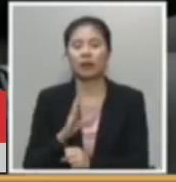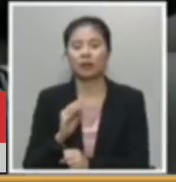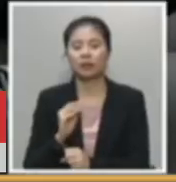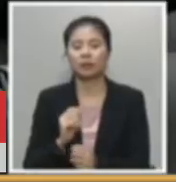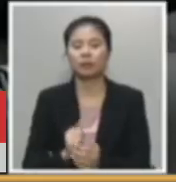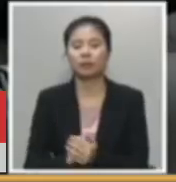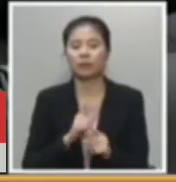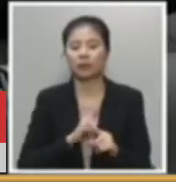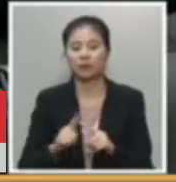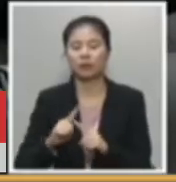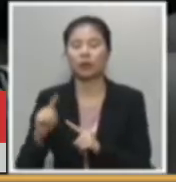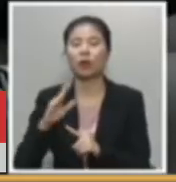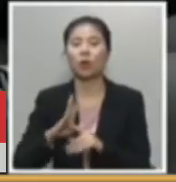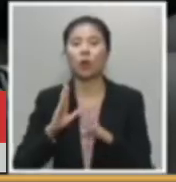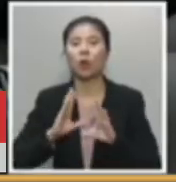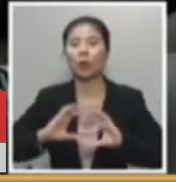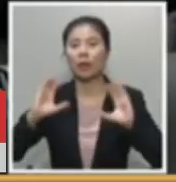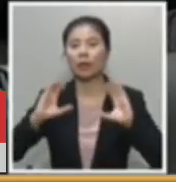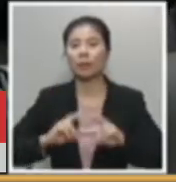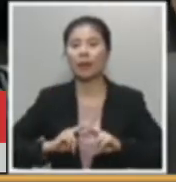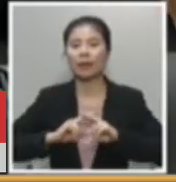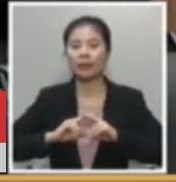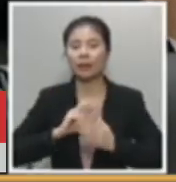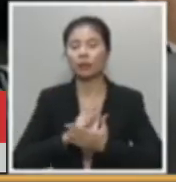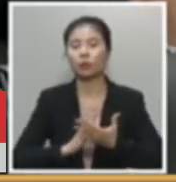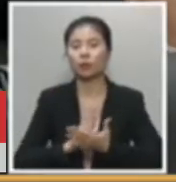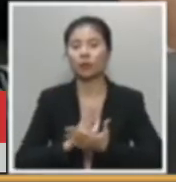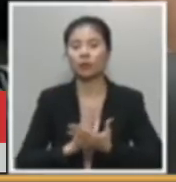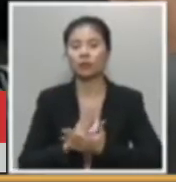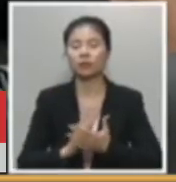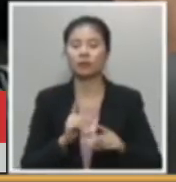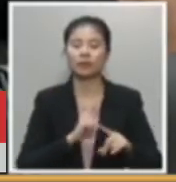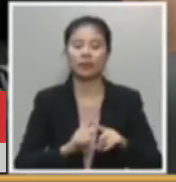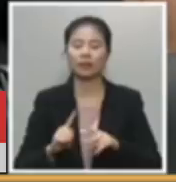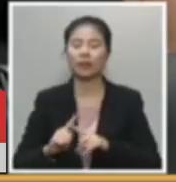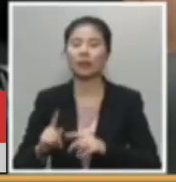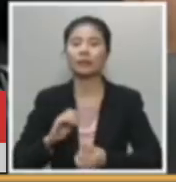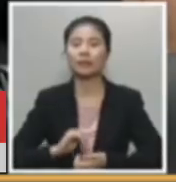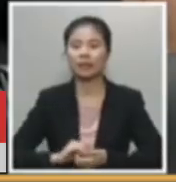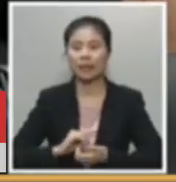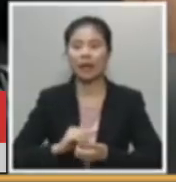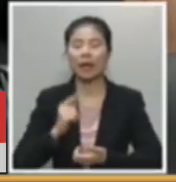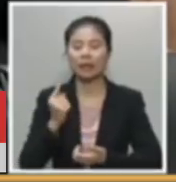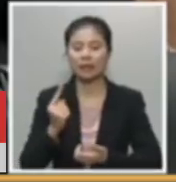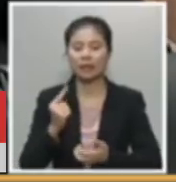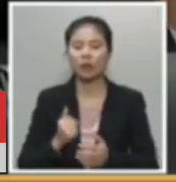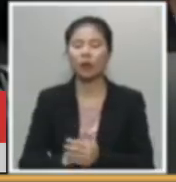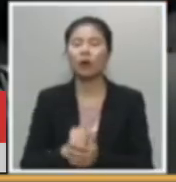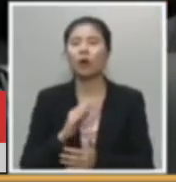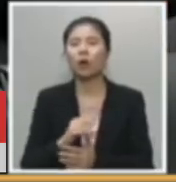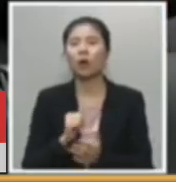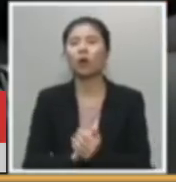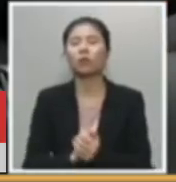ของรัฐวิสาหกิจหน่วยงานเอกชนนะครับในสัญญาเดียวหรือของท้องถิ่นก็